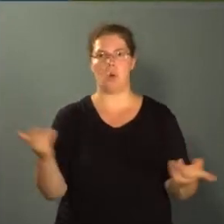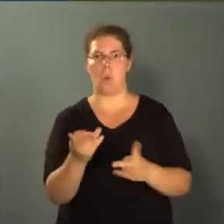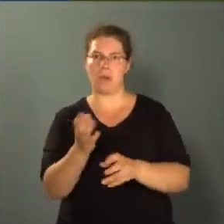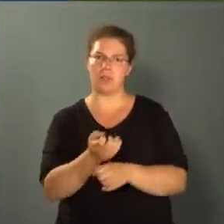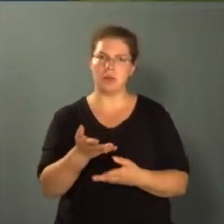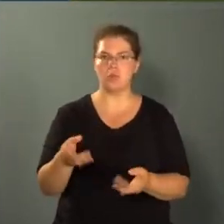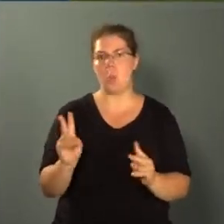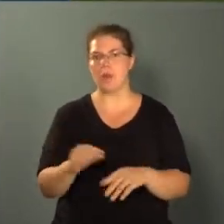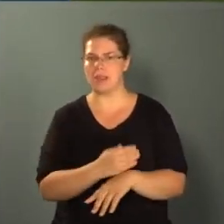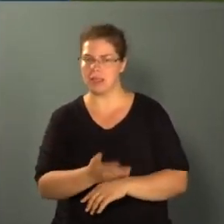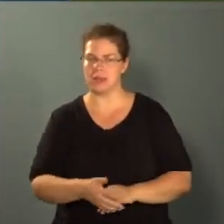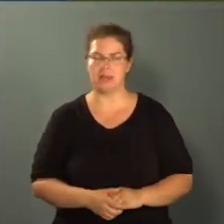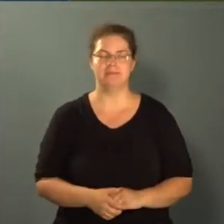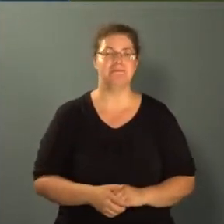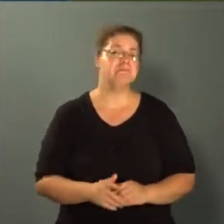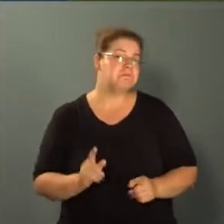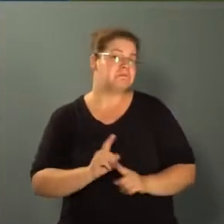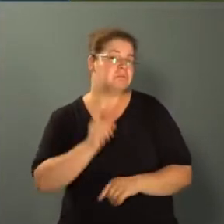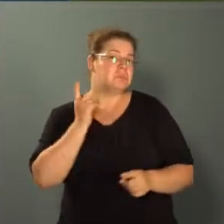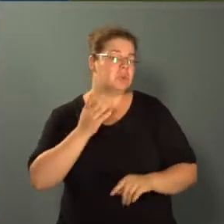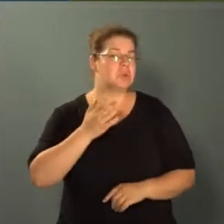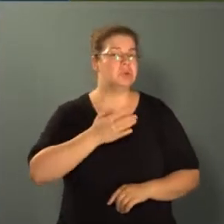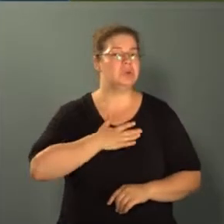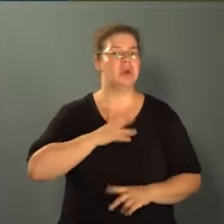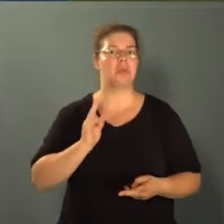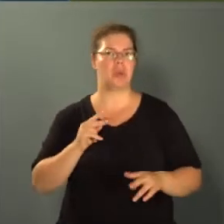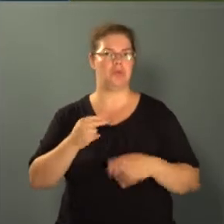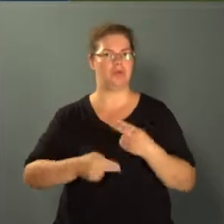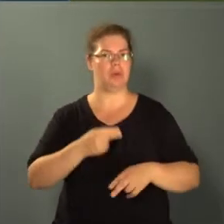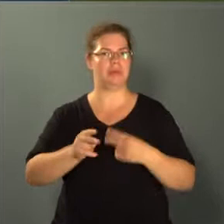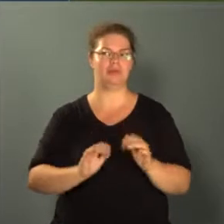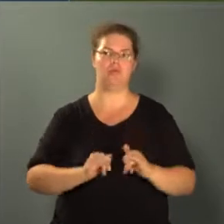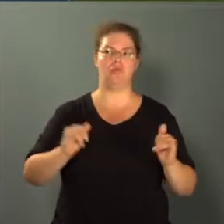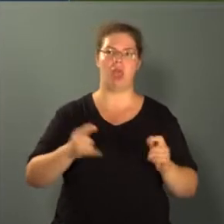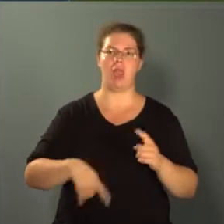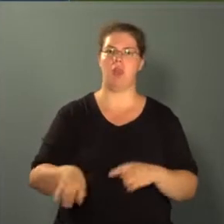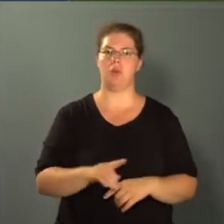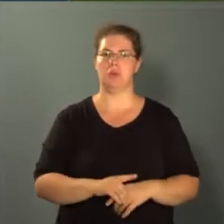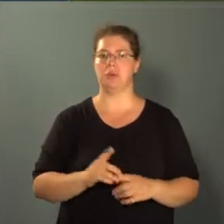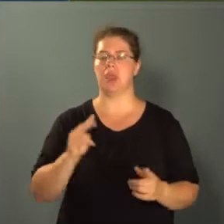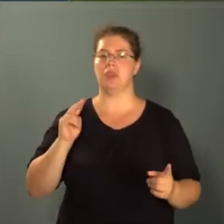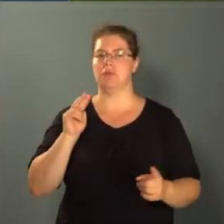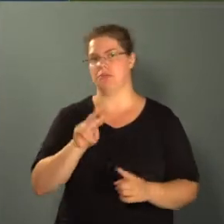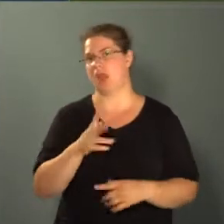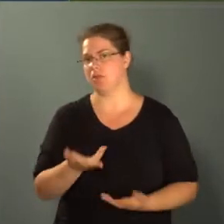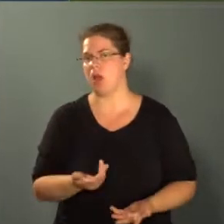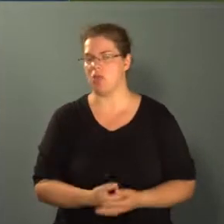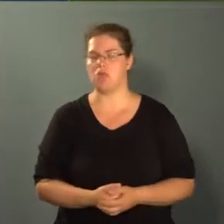Hol tartotok, hogy érzed? Úgy gondolom, hogy az, hogy folyamatosan fejlődünk, az szemmel